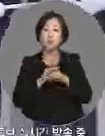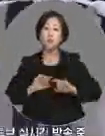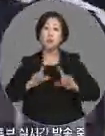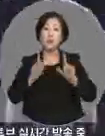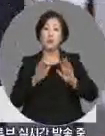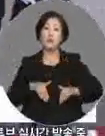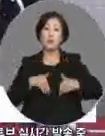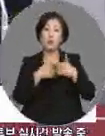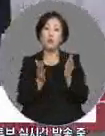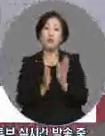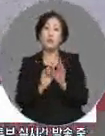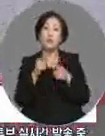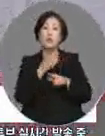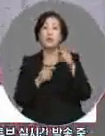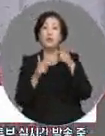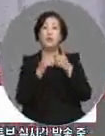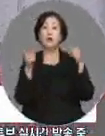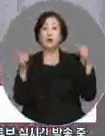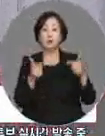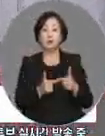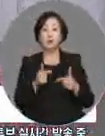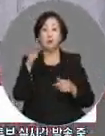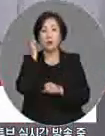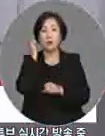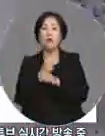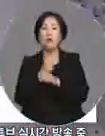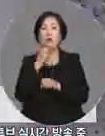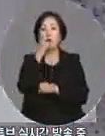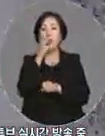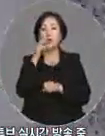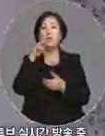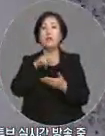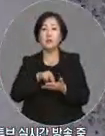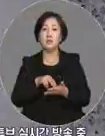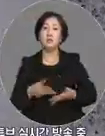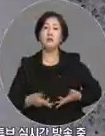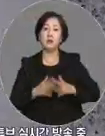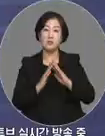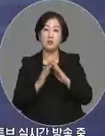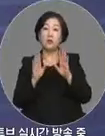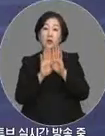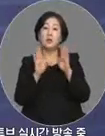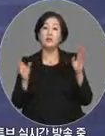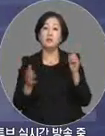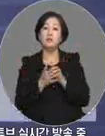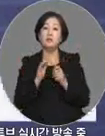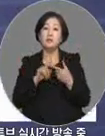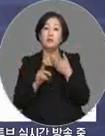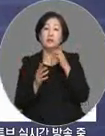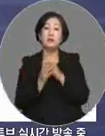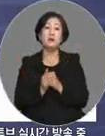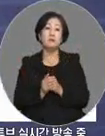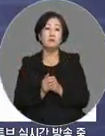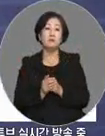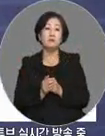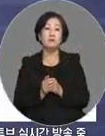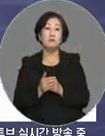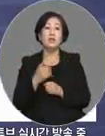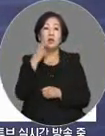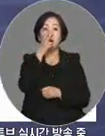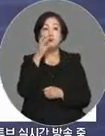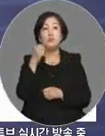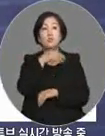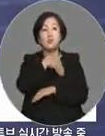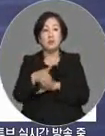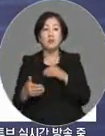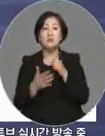동남권 지역의 미세먼지 감축에 앞장설 연구관리센터가 개소했습니다. 감시, 예측, 영역분석, 정책